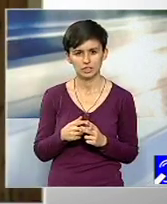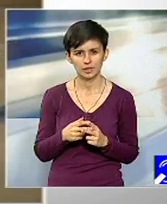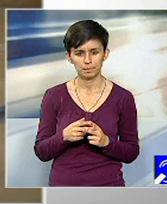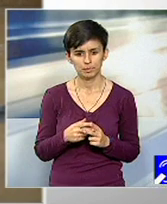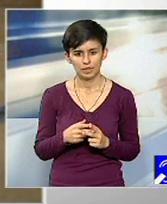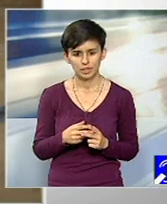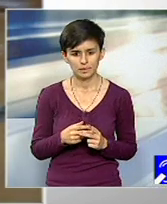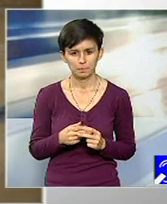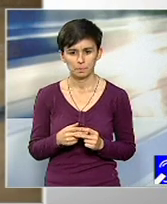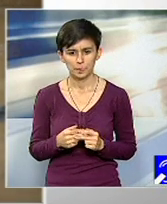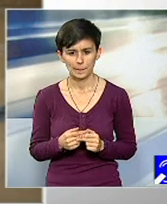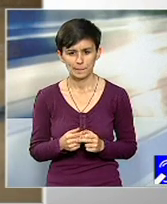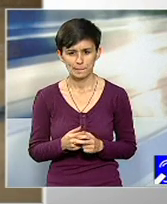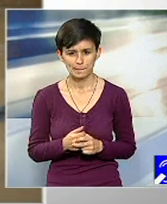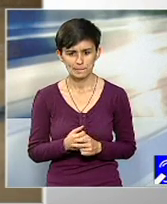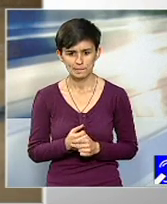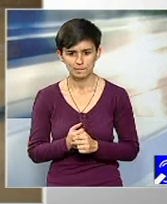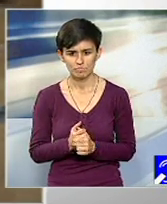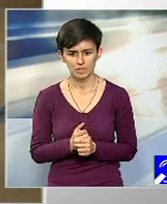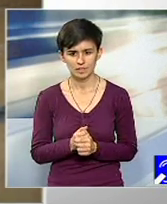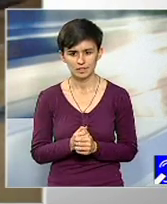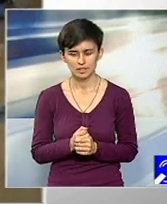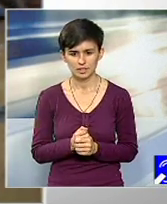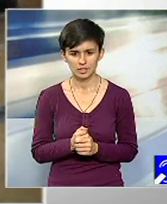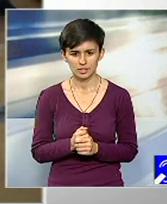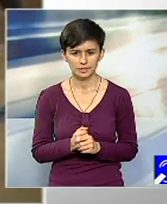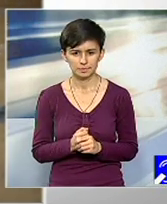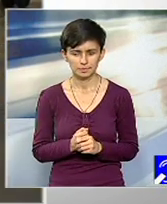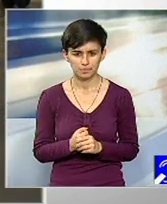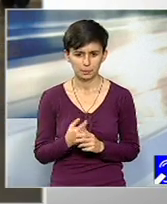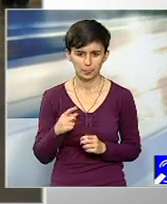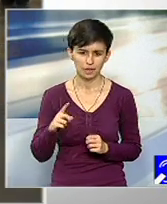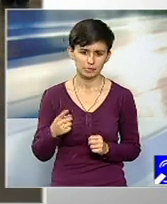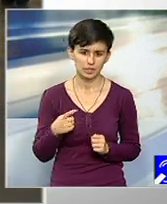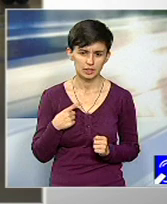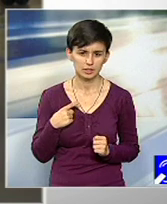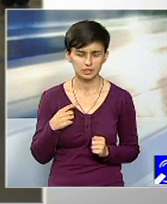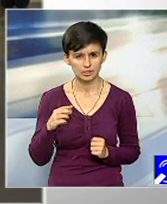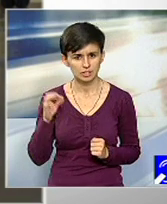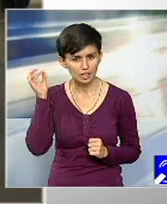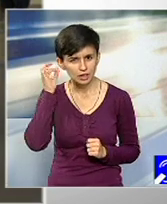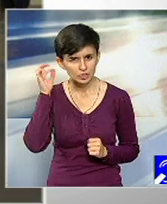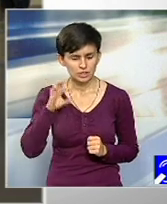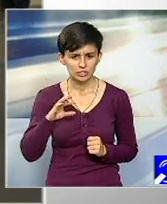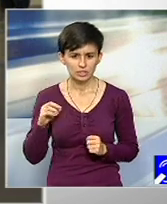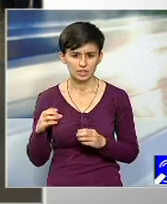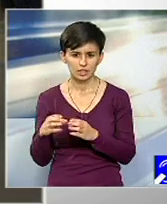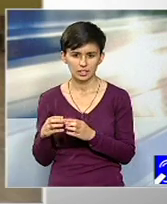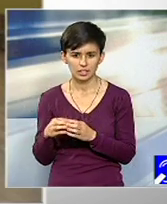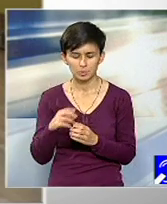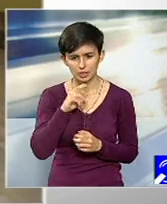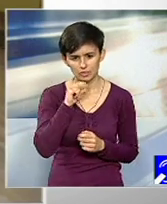dăm secretele din casă. Ei, probabil că sunt auzite și de celelalte echipe. Vorbim destul de tare